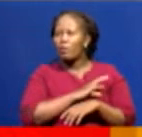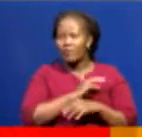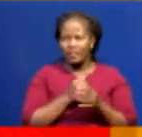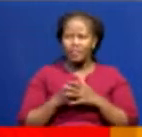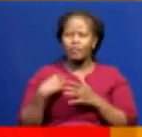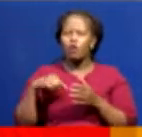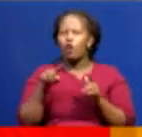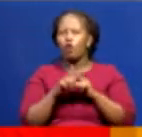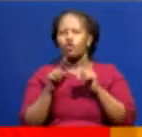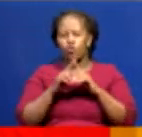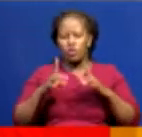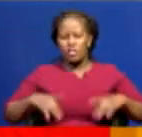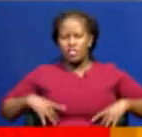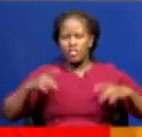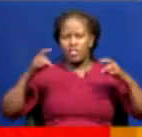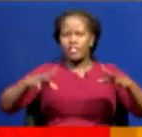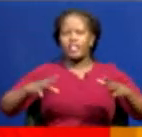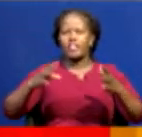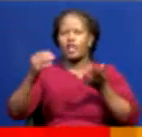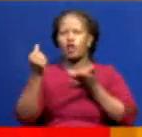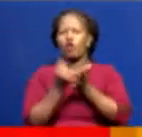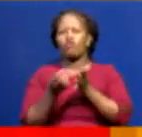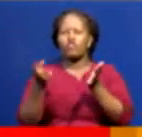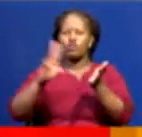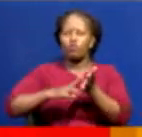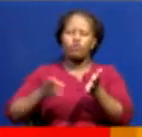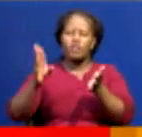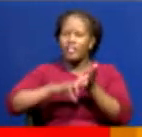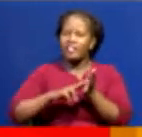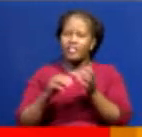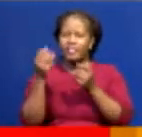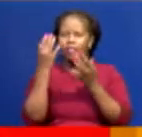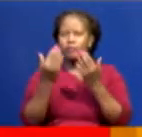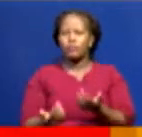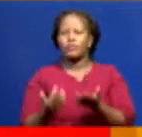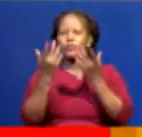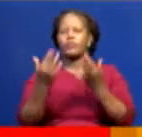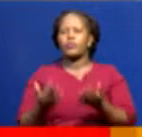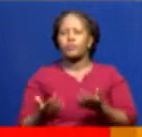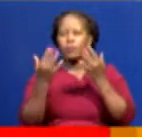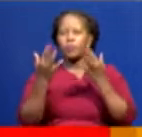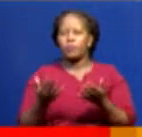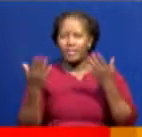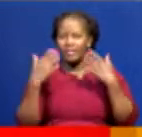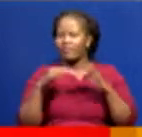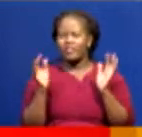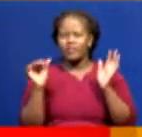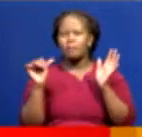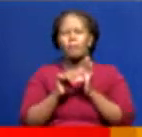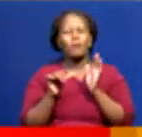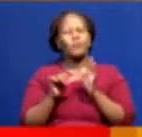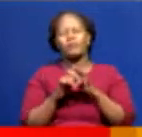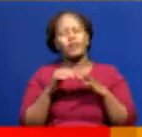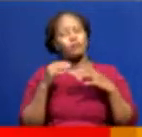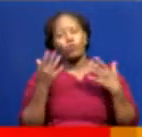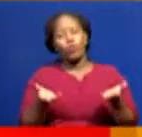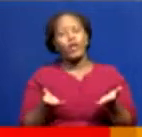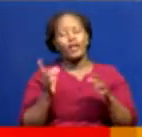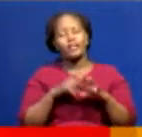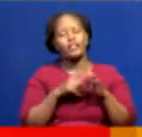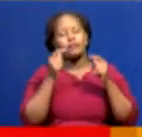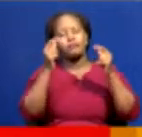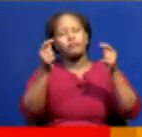tuliona afisi ya registry kichomwa, afisi ya naibu kamishna. Tatizo linatokea wapi maandamano haya